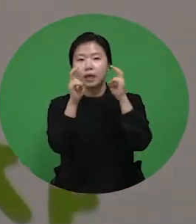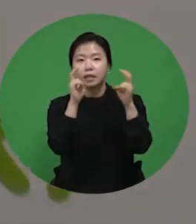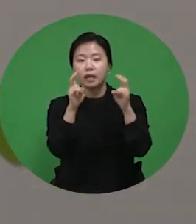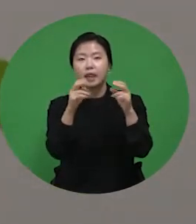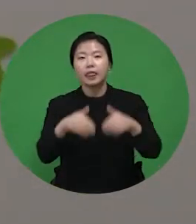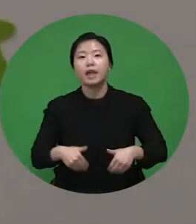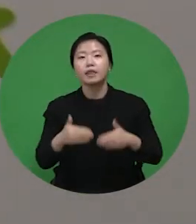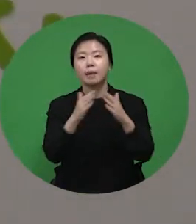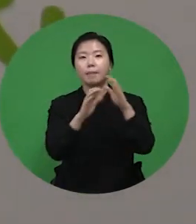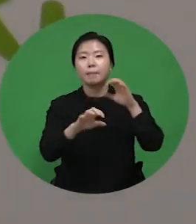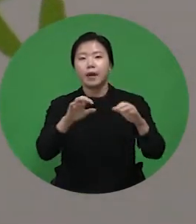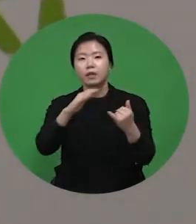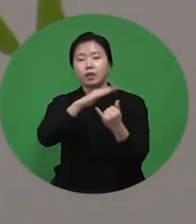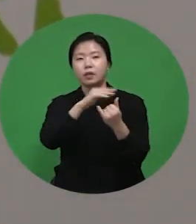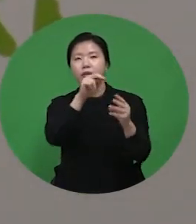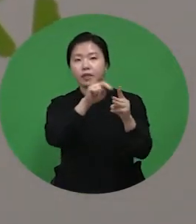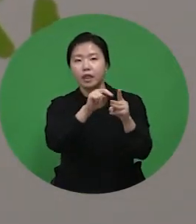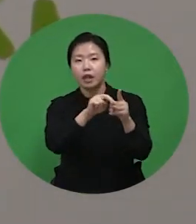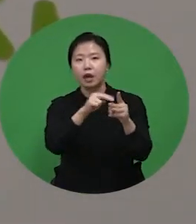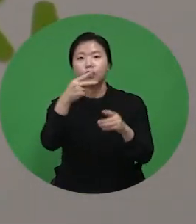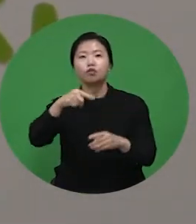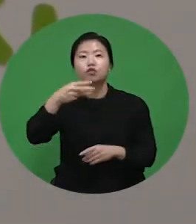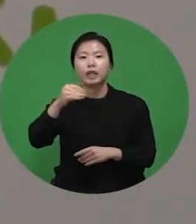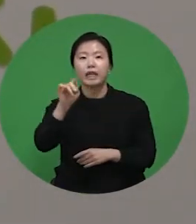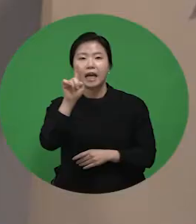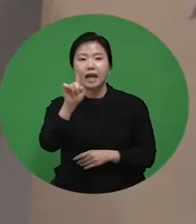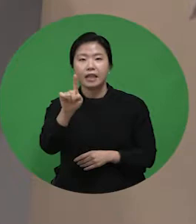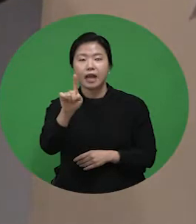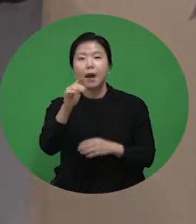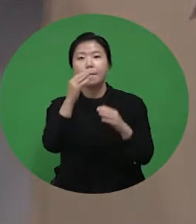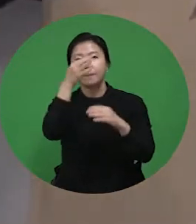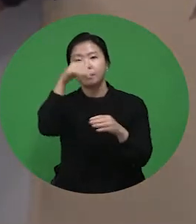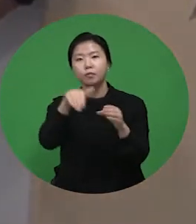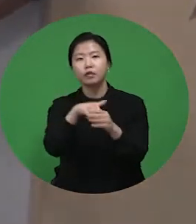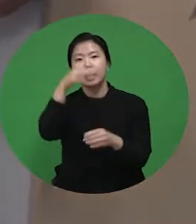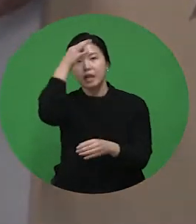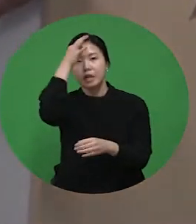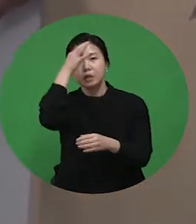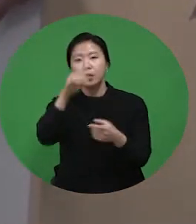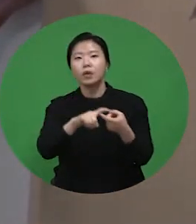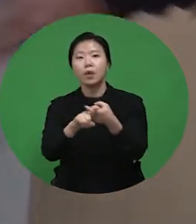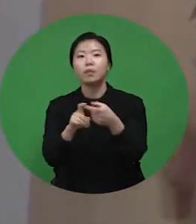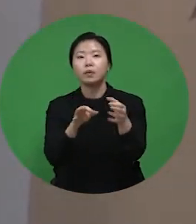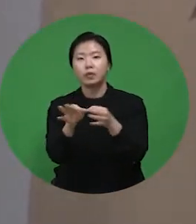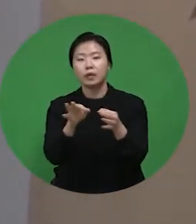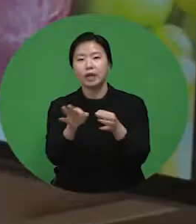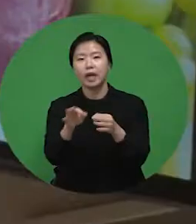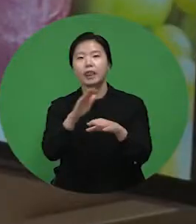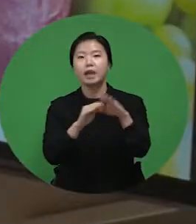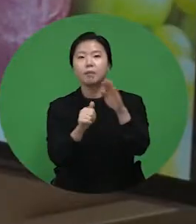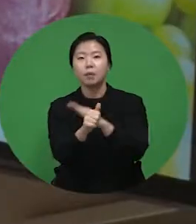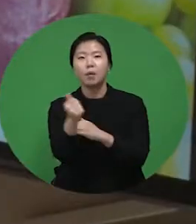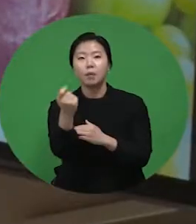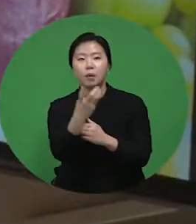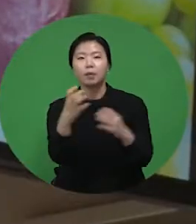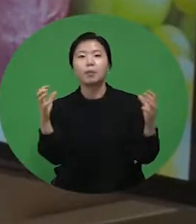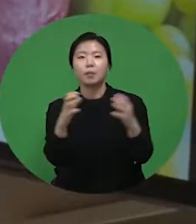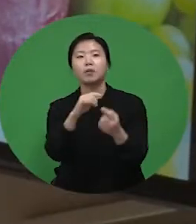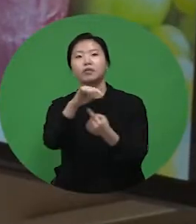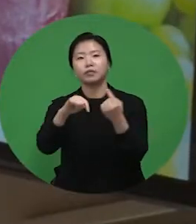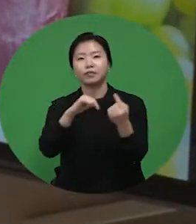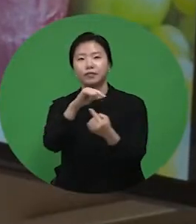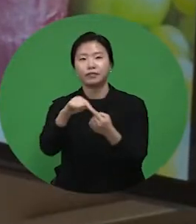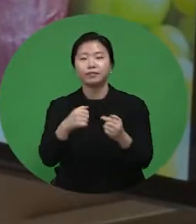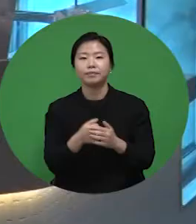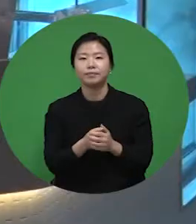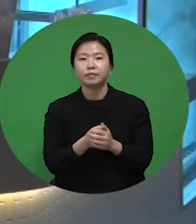사회적 기업인 따뜻한 마을 청소년센터와 둘이 하나, 마을 기업인 문화예술협동조합 곁에의 대표들이 모여 운영하고